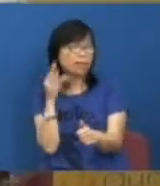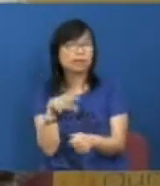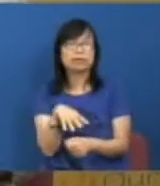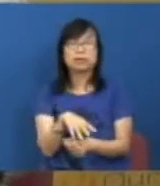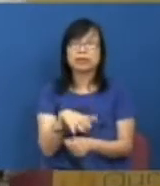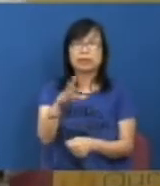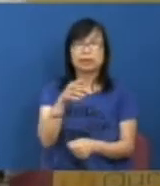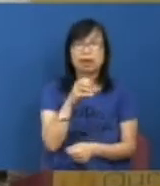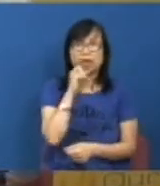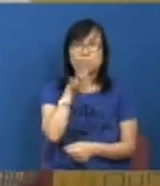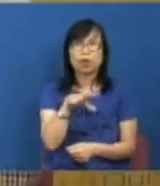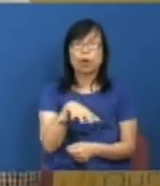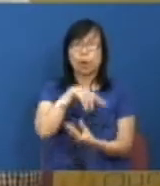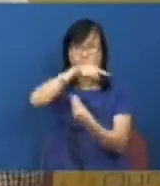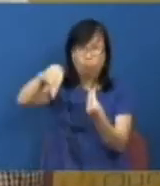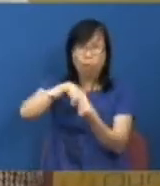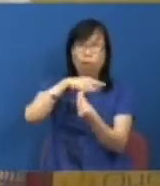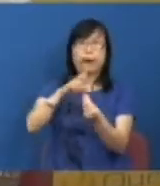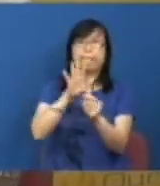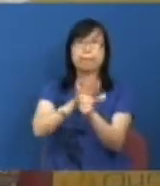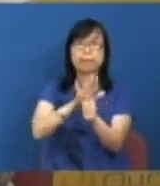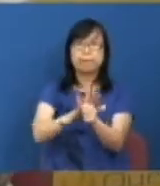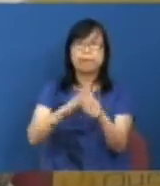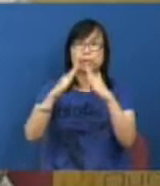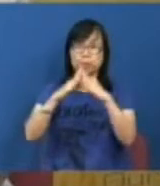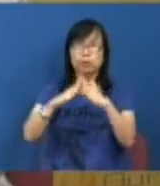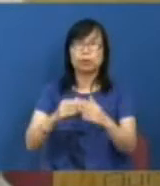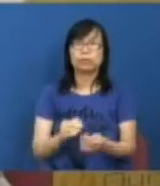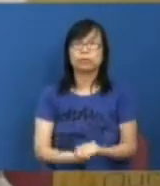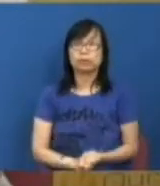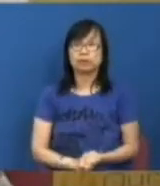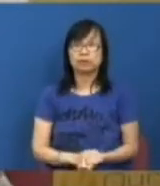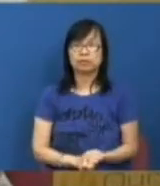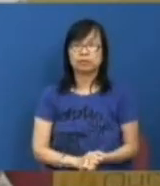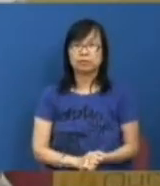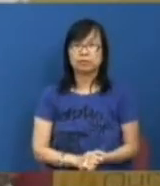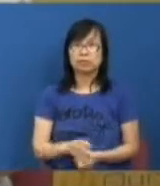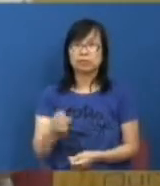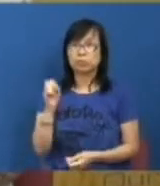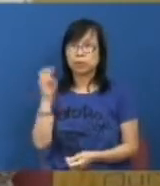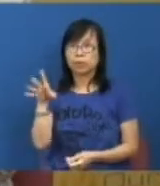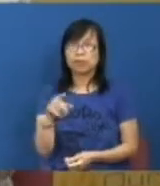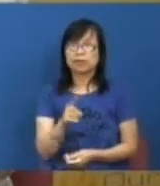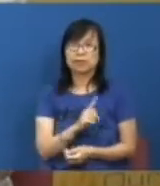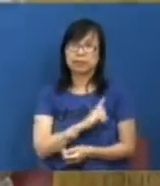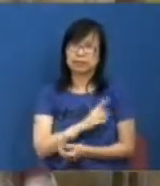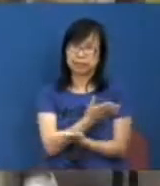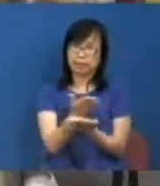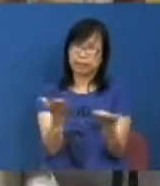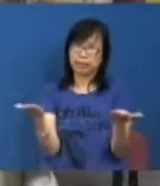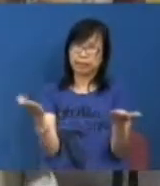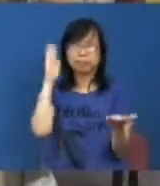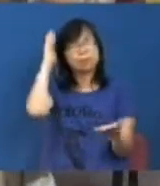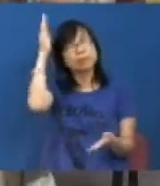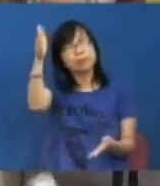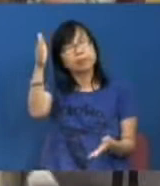你啦，環保局咁即係嗱嗱臨用咗佢，甚或我唔信啦嗱，即係 Kenneth， 即係以我哋即係大家都係希